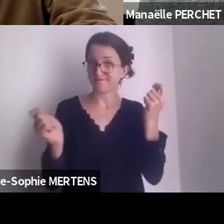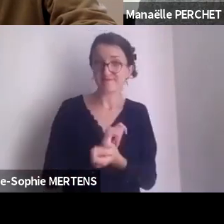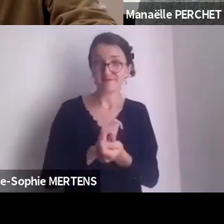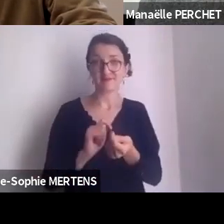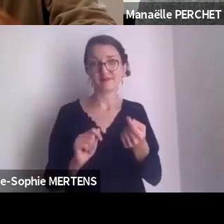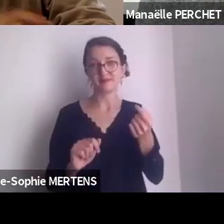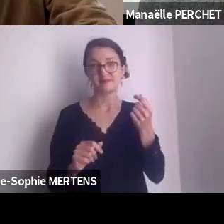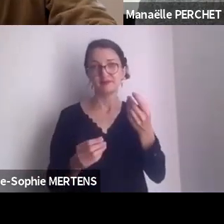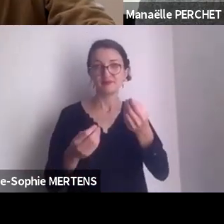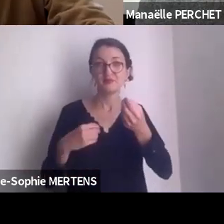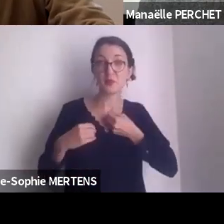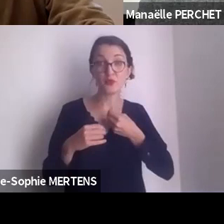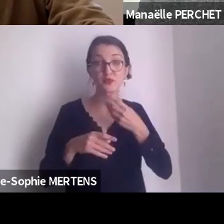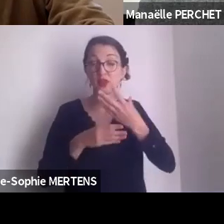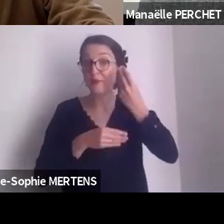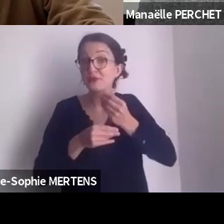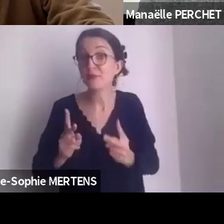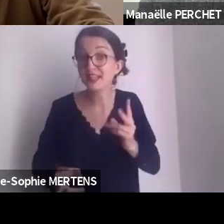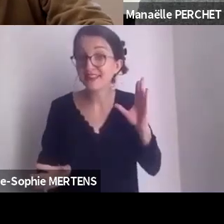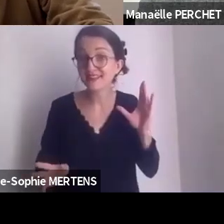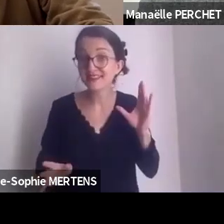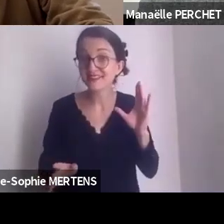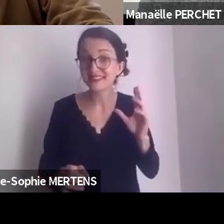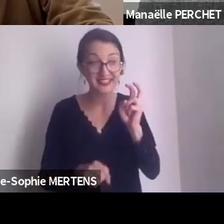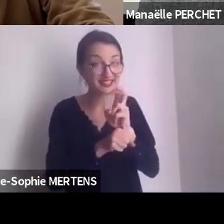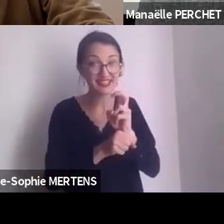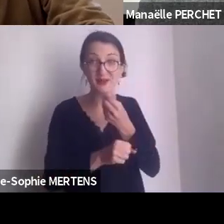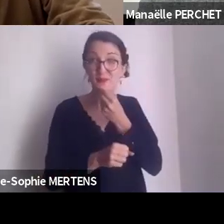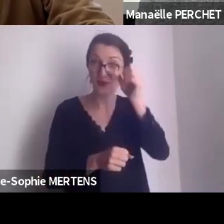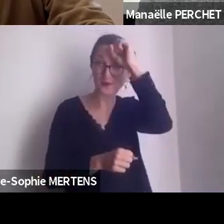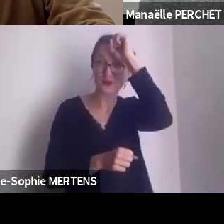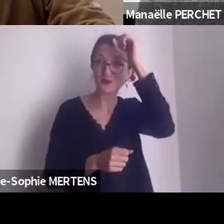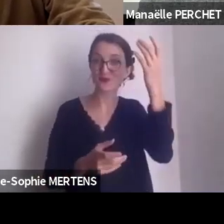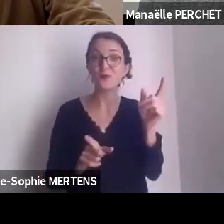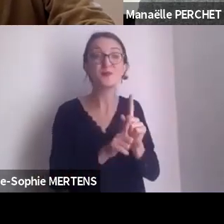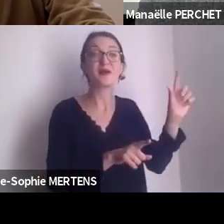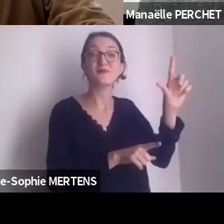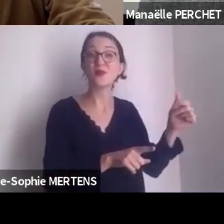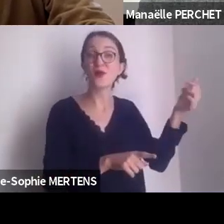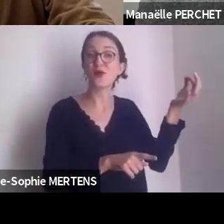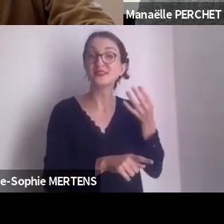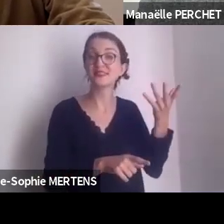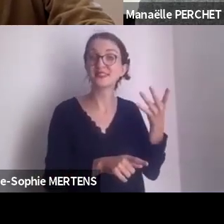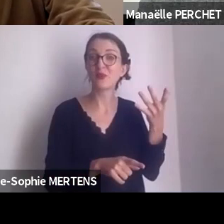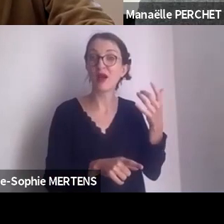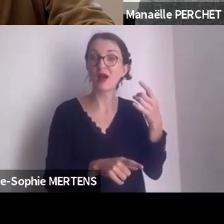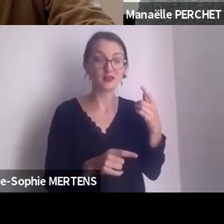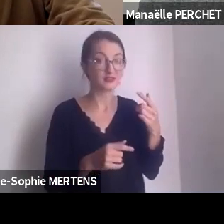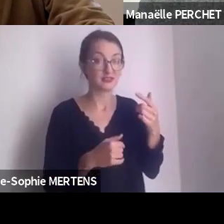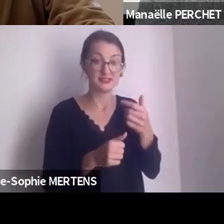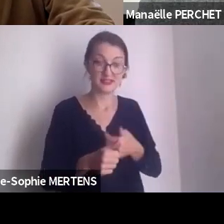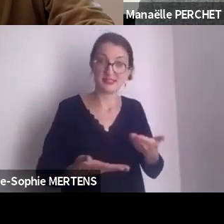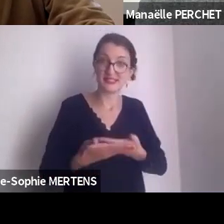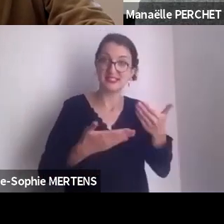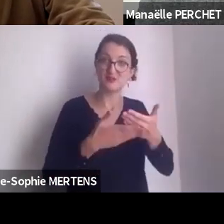des opportunités d'apprendre des choses qui vont durer. Laurent l'a dit, finalement, cette prise de conscience que d'avoir des produits plus standardisés, c'est aussi important dans son modèle